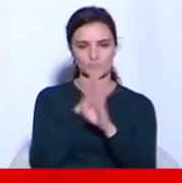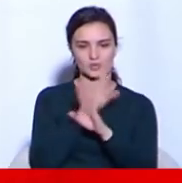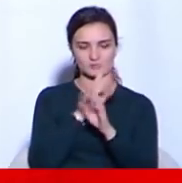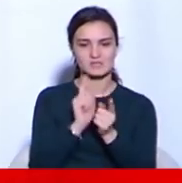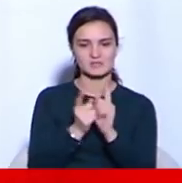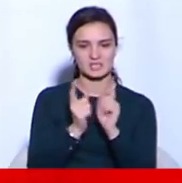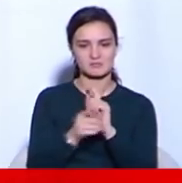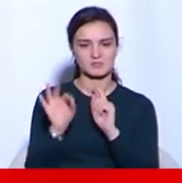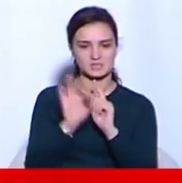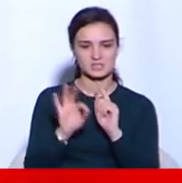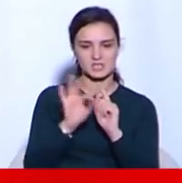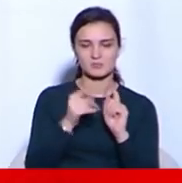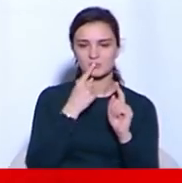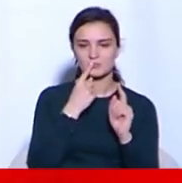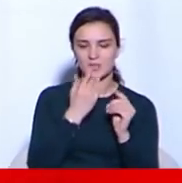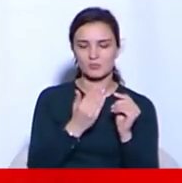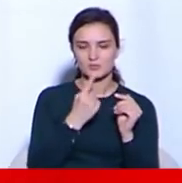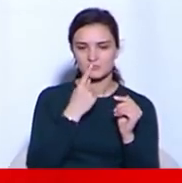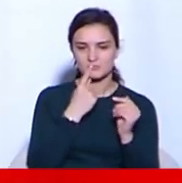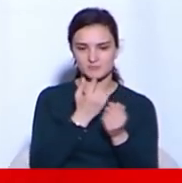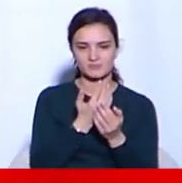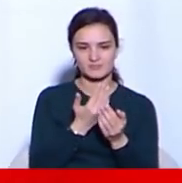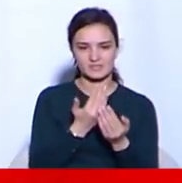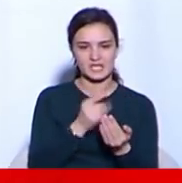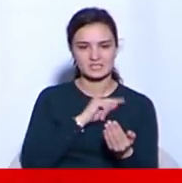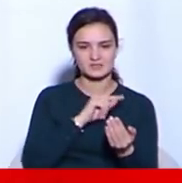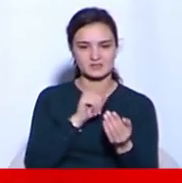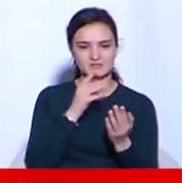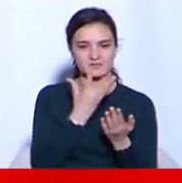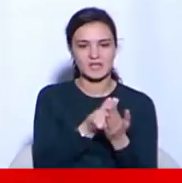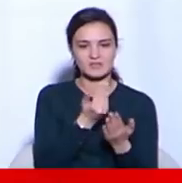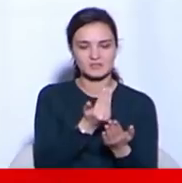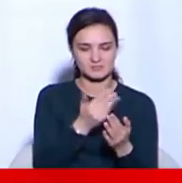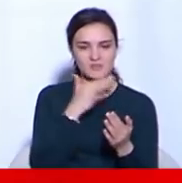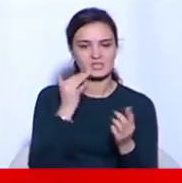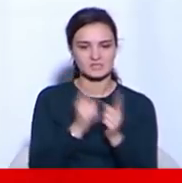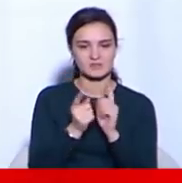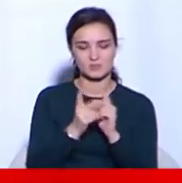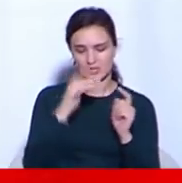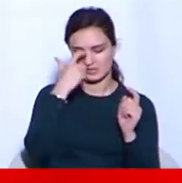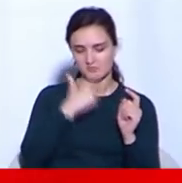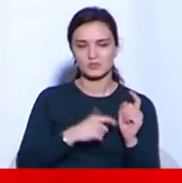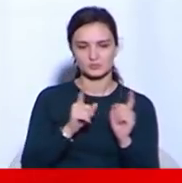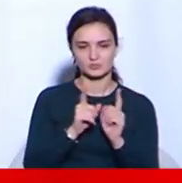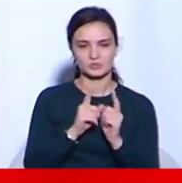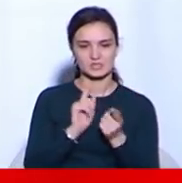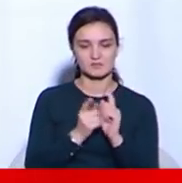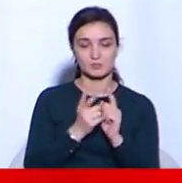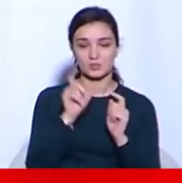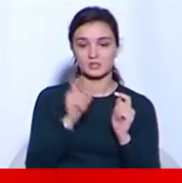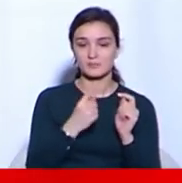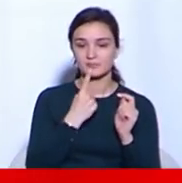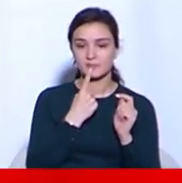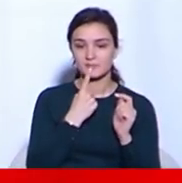გამო შემადგენლობა და საგემოვნო თვისებებიც იცვლება, მაგრამ ჩვენც გვეცვლება ბევრი რამ ფიზიოლოგიურად, და თუ ადამიანს გემო